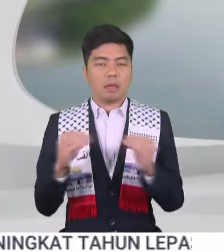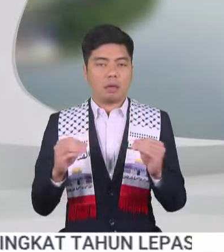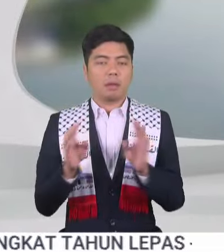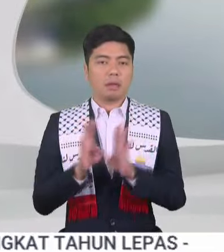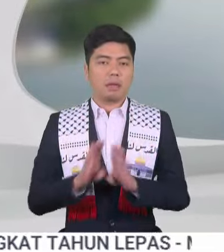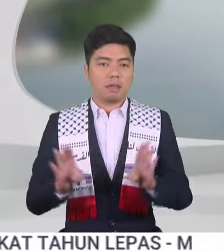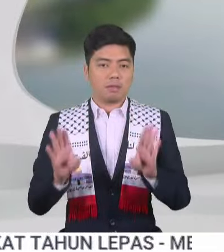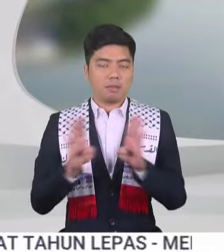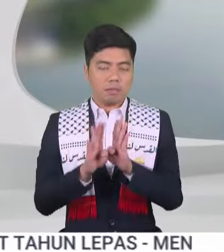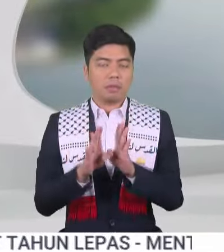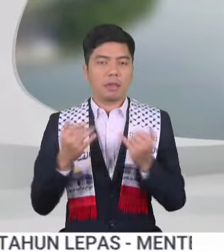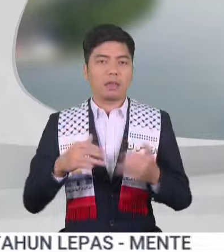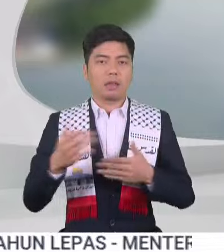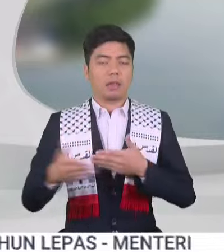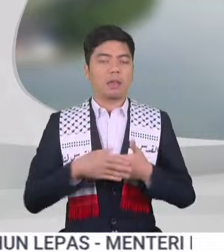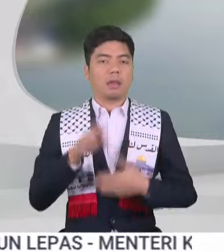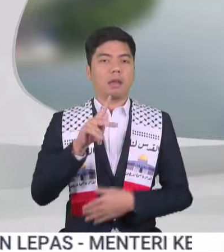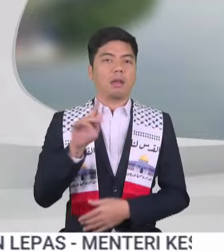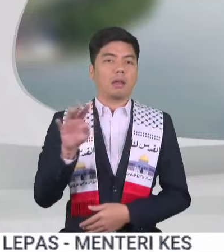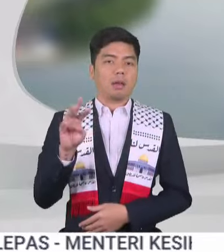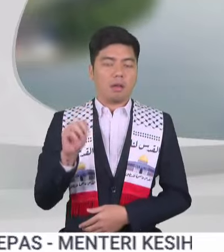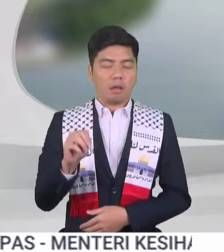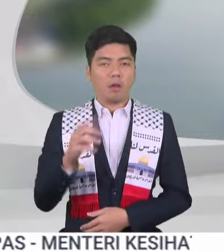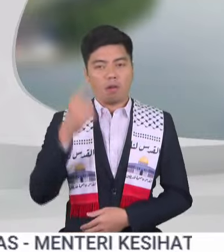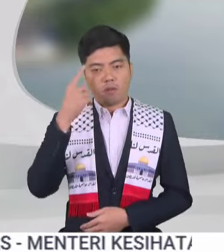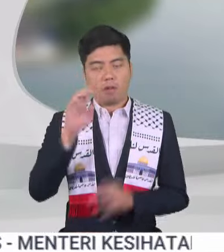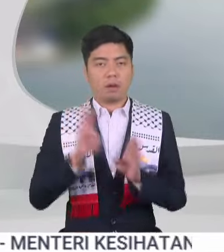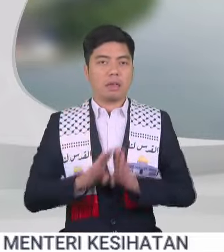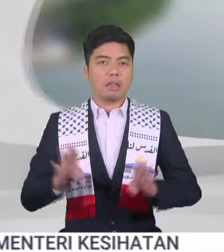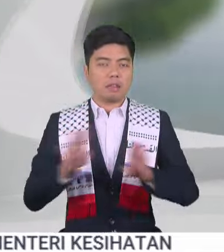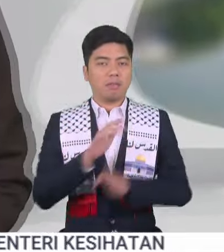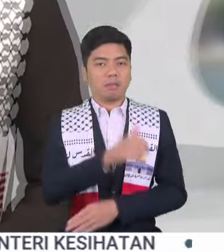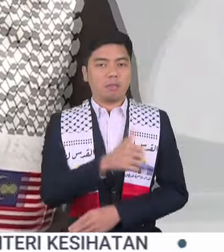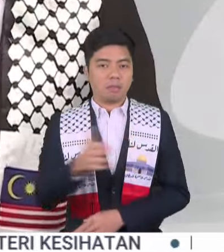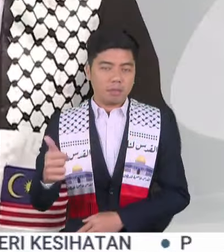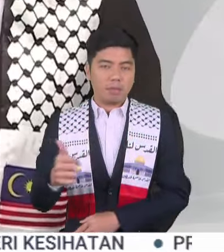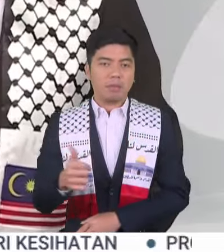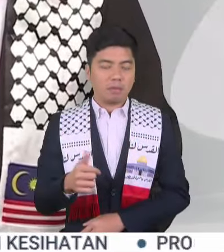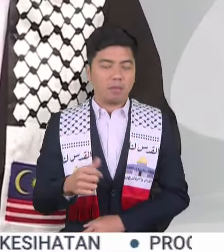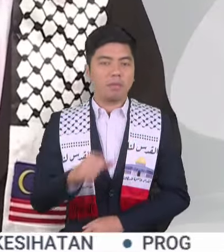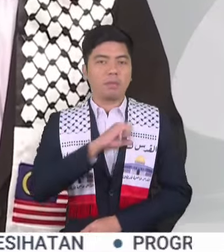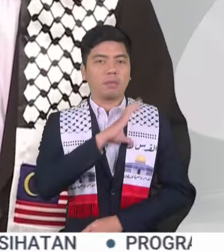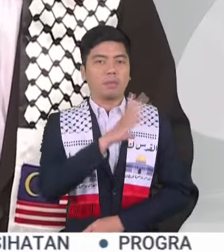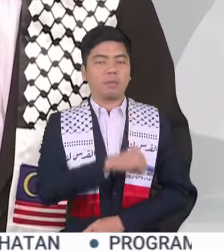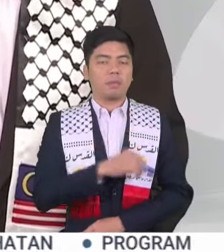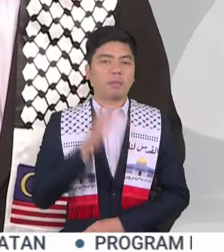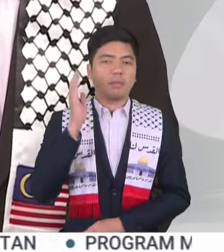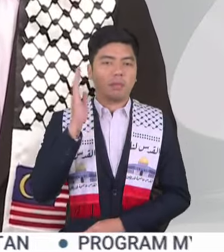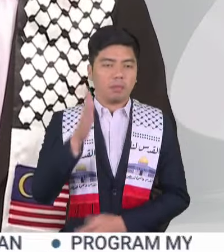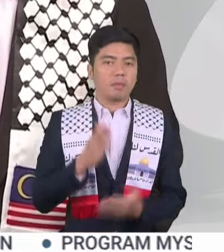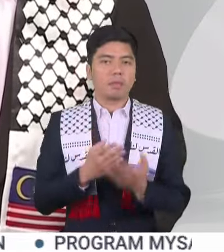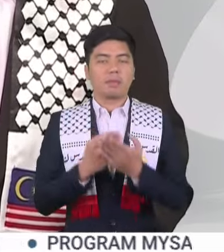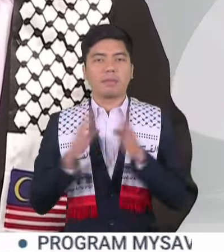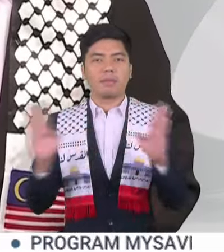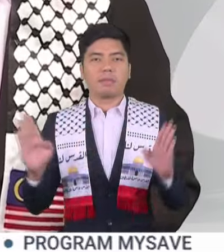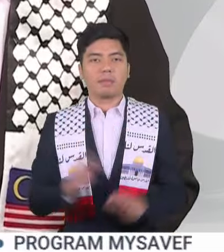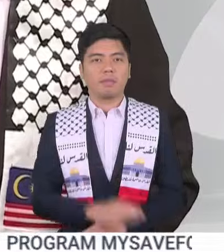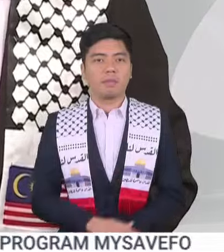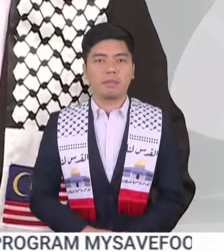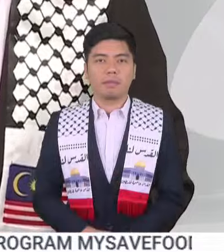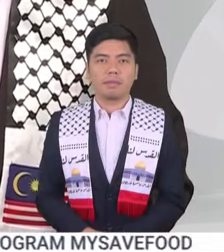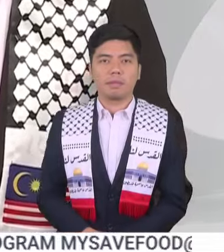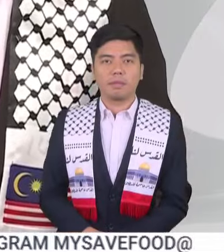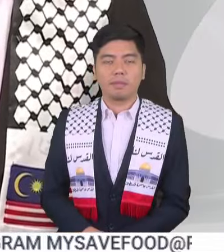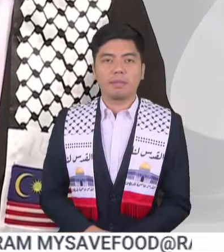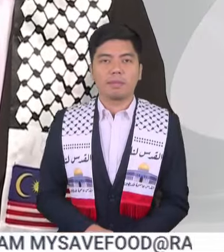negeri di bawah bayu. Kembali bersama saya untuk lebih banyak perkembangan semasa dalam negara. Dari sungai hingga ke segara, Palestin pasti merdeka.